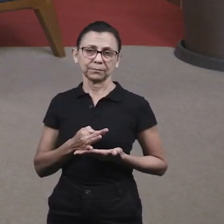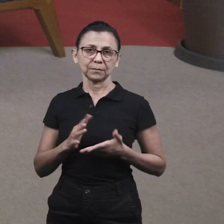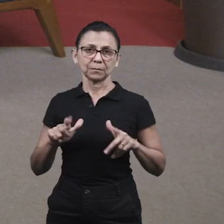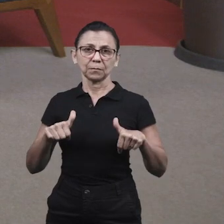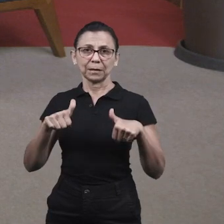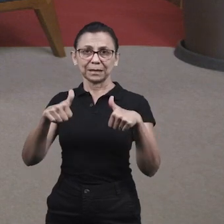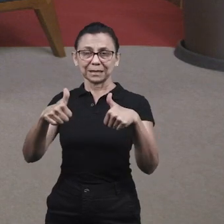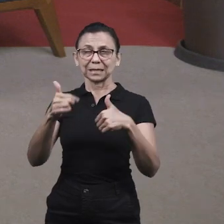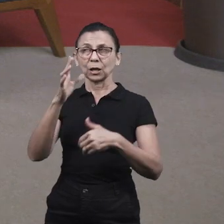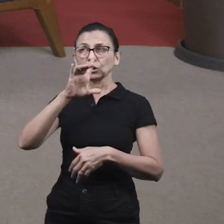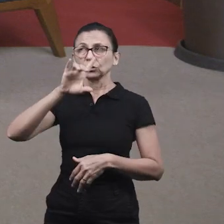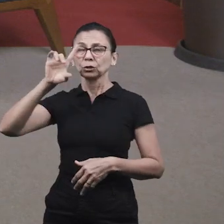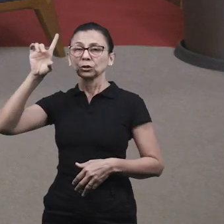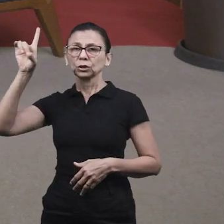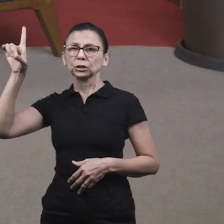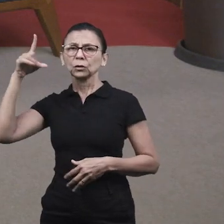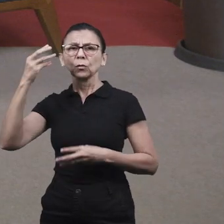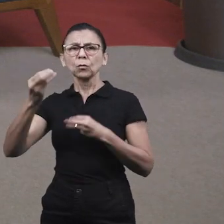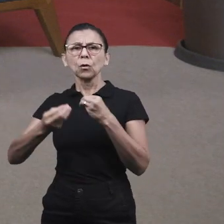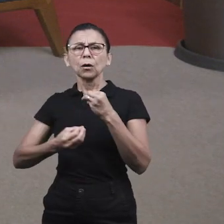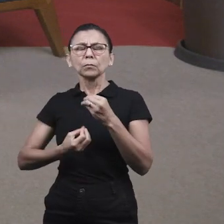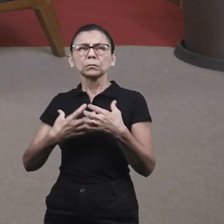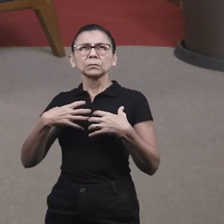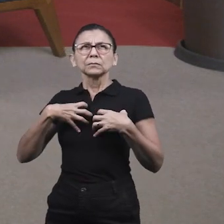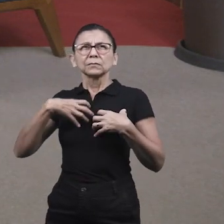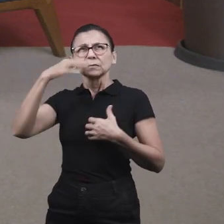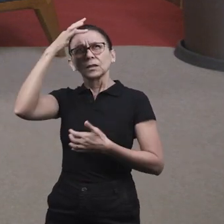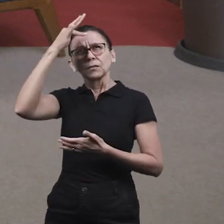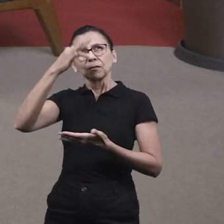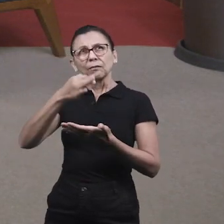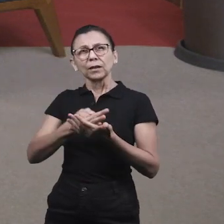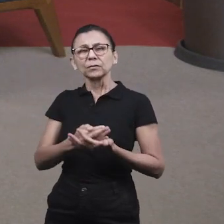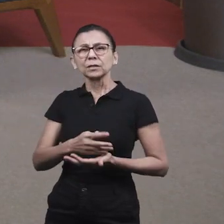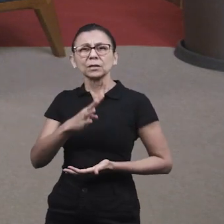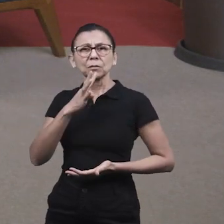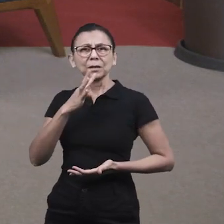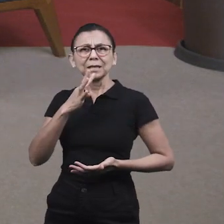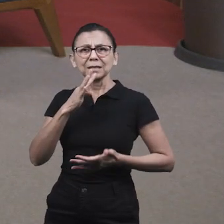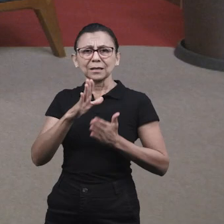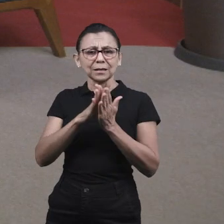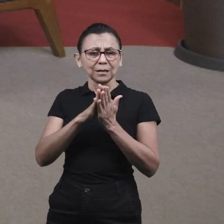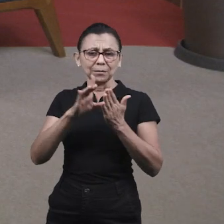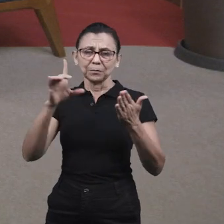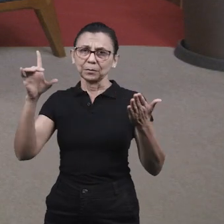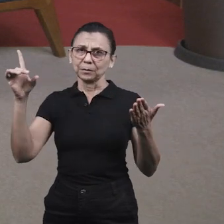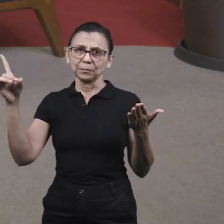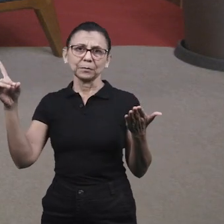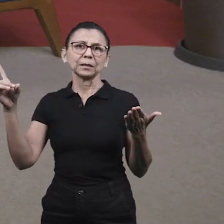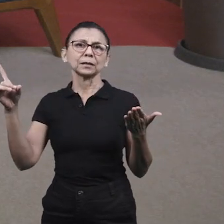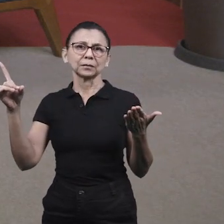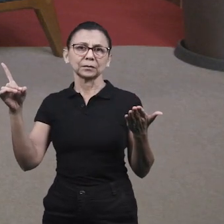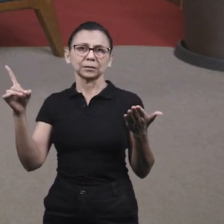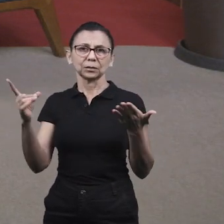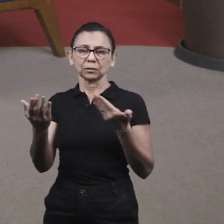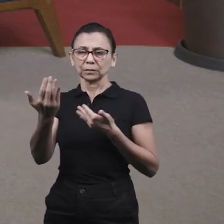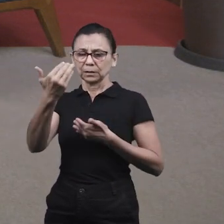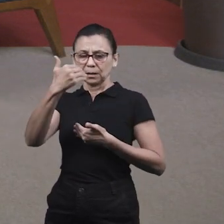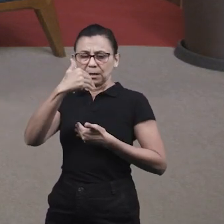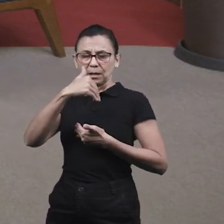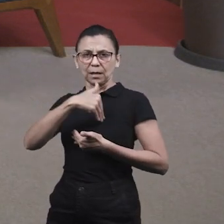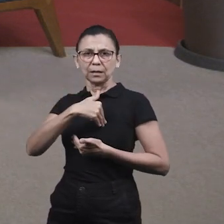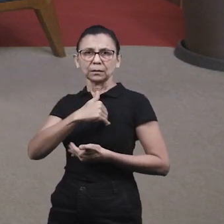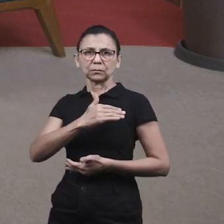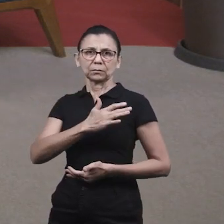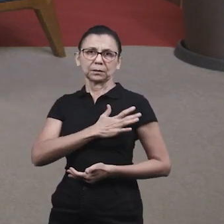qui vient, la Bible dit, pour entendre et entendre la parole de Dieu. Donc la foi, elle est reliée à la parole. La